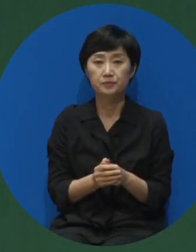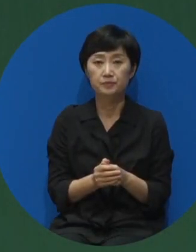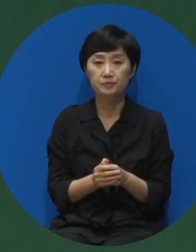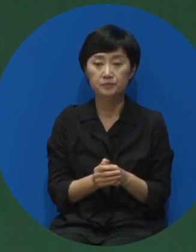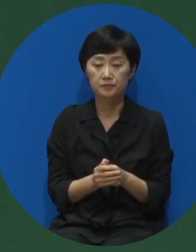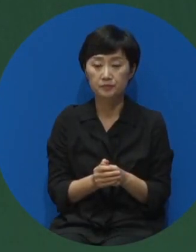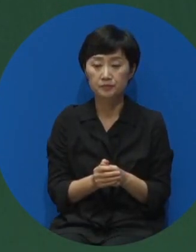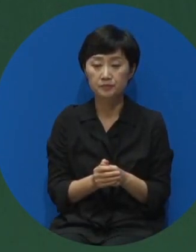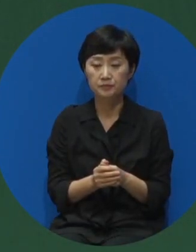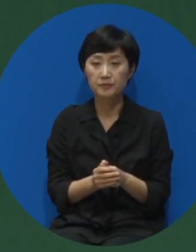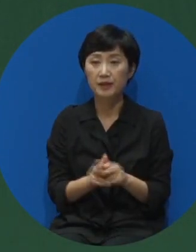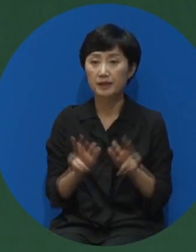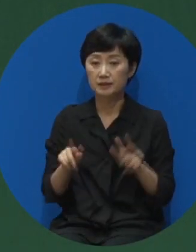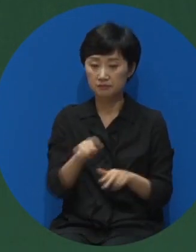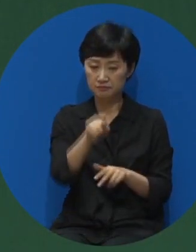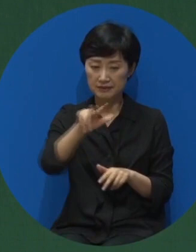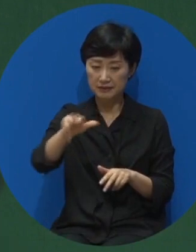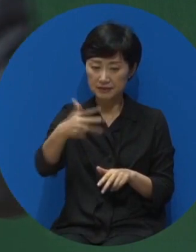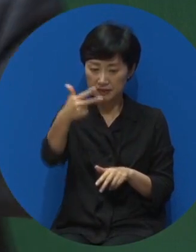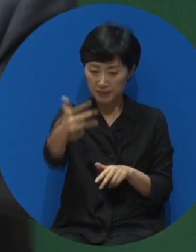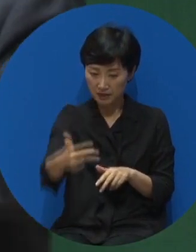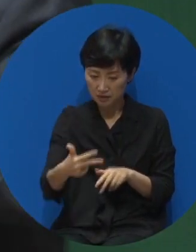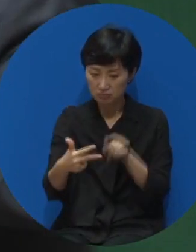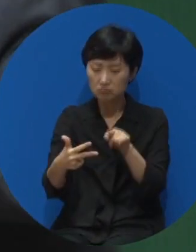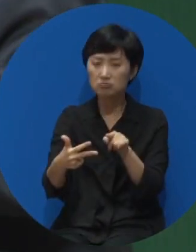모든 게 이제 판가름 나기 시작하죠.